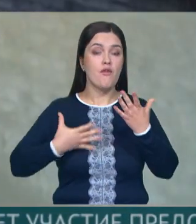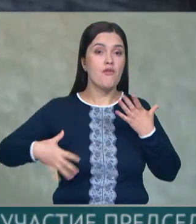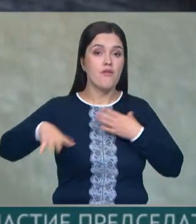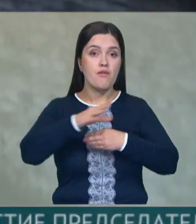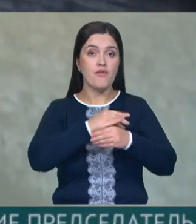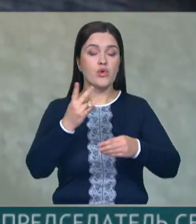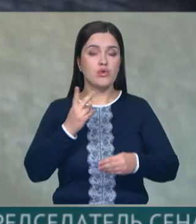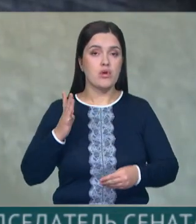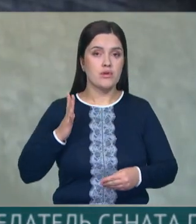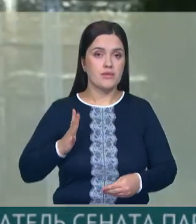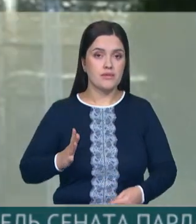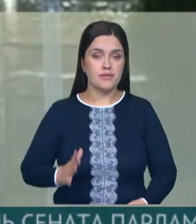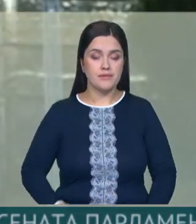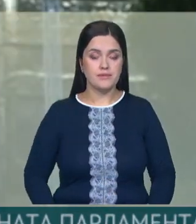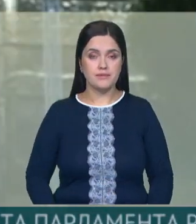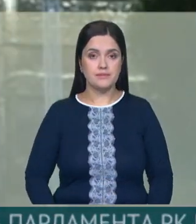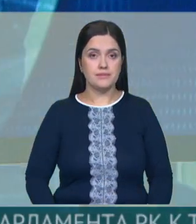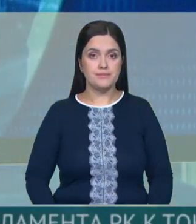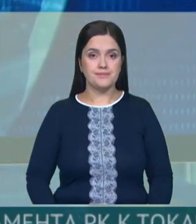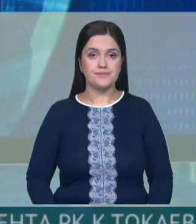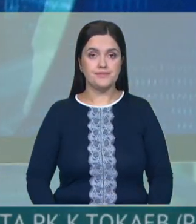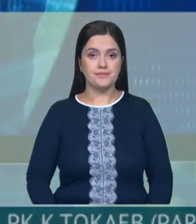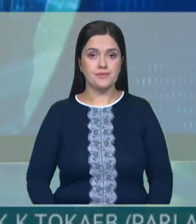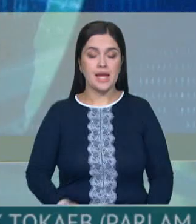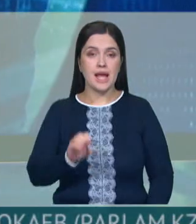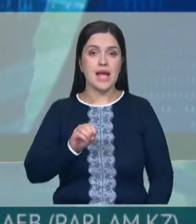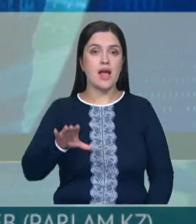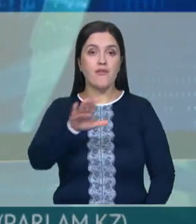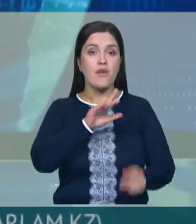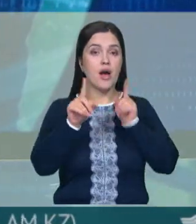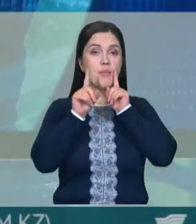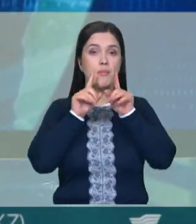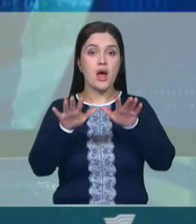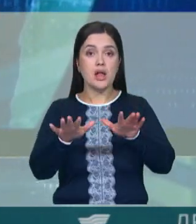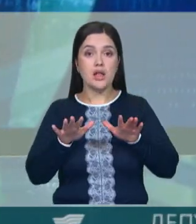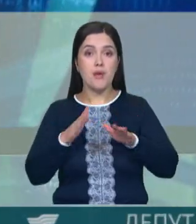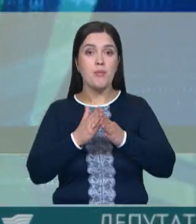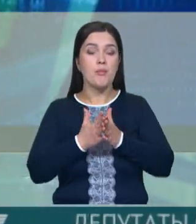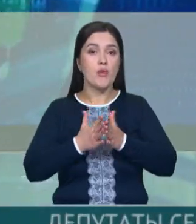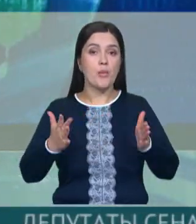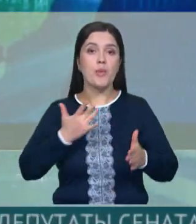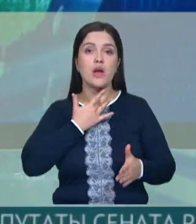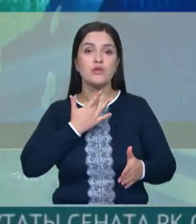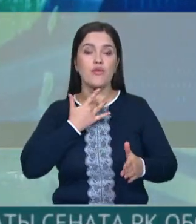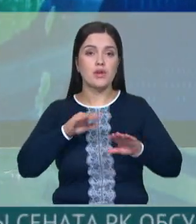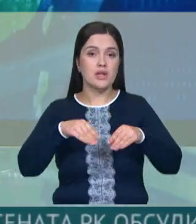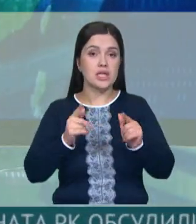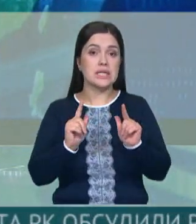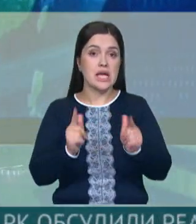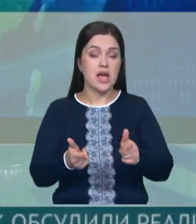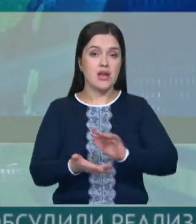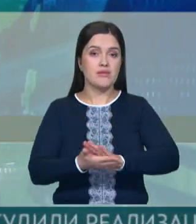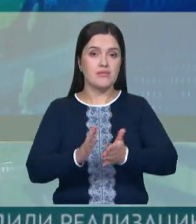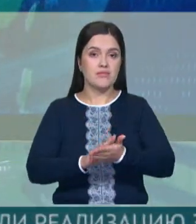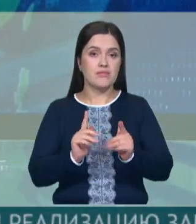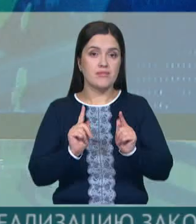вовлеченные стороны проявить сдержанность. Между тем, Европейский парламент подавляющим большинством голосов дал согласие